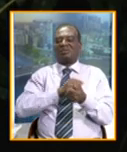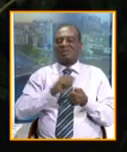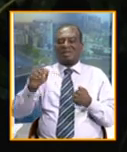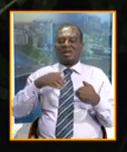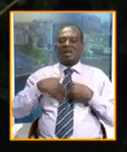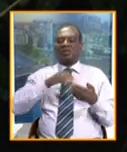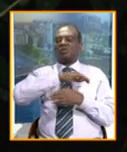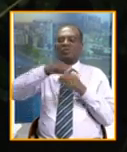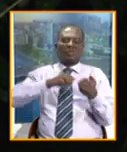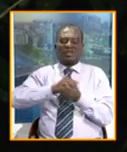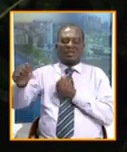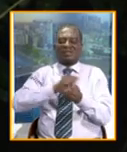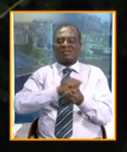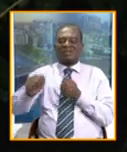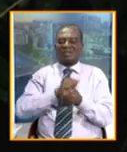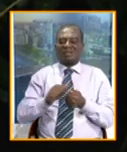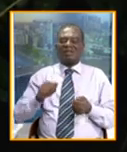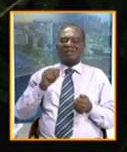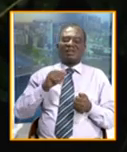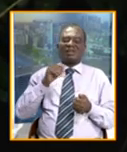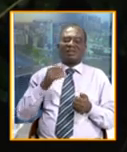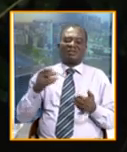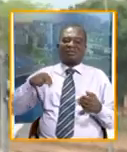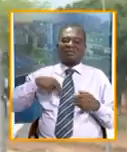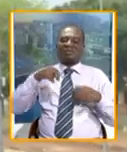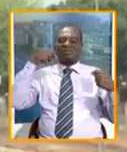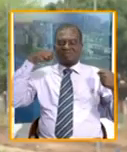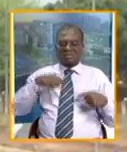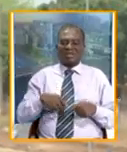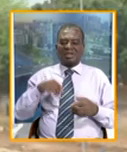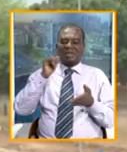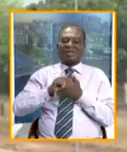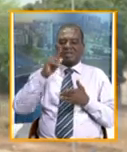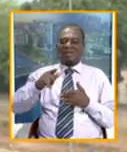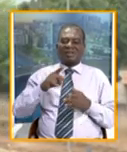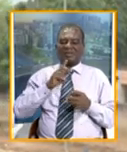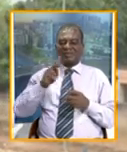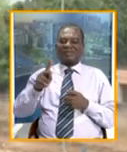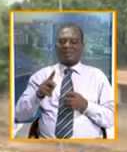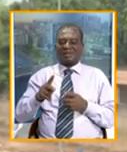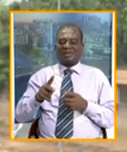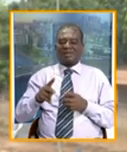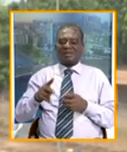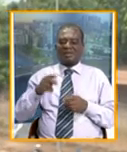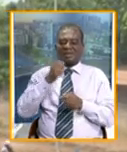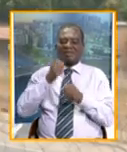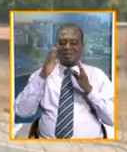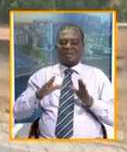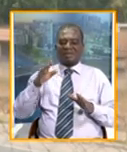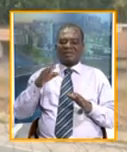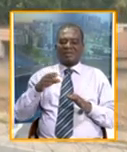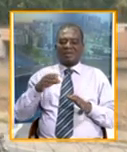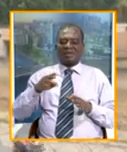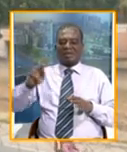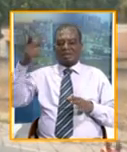ne sais pas s'il y a un mot plus fort là-dessus, sinon vraiment nous sommes abattus. C'était un vrai pionnier dans plusieurs domaines.